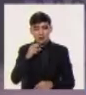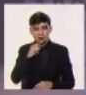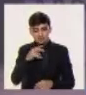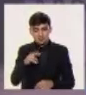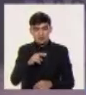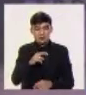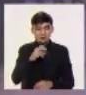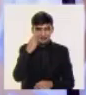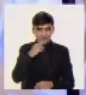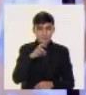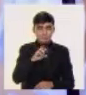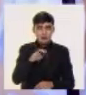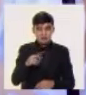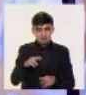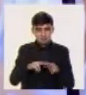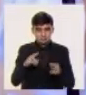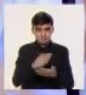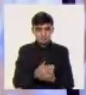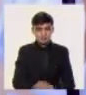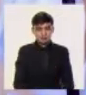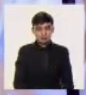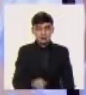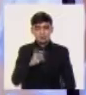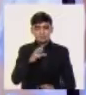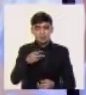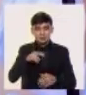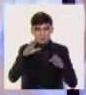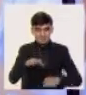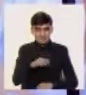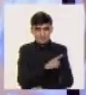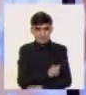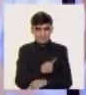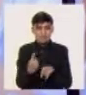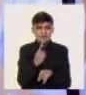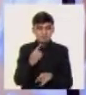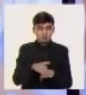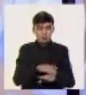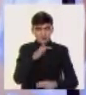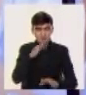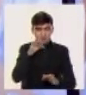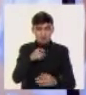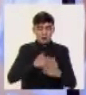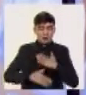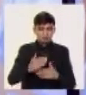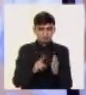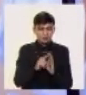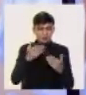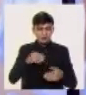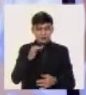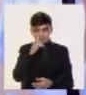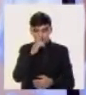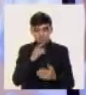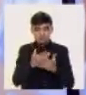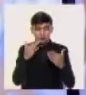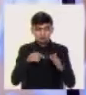Италии, Бельгии. У испанских врачей впервые за долгое время появился повод для радости. Больше месяца